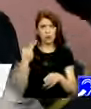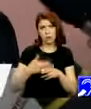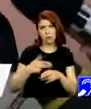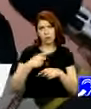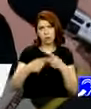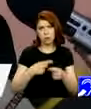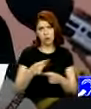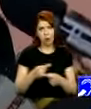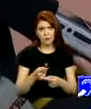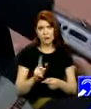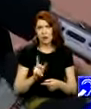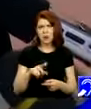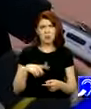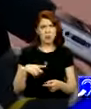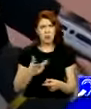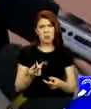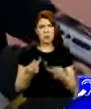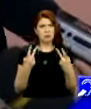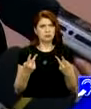Nu are niciun fel de relevanță